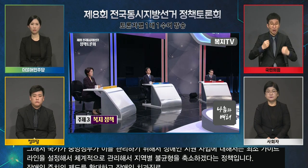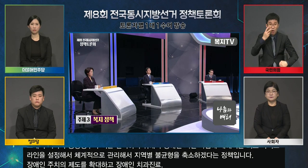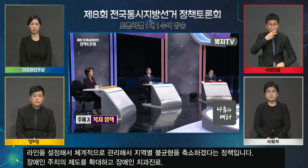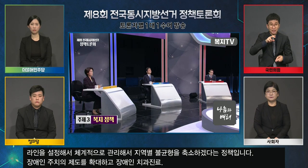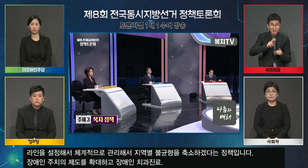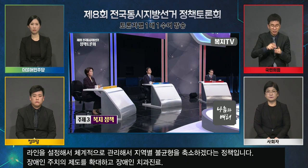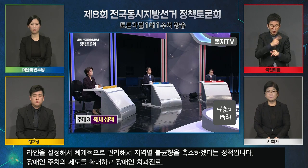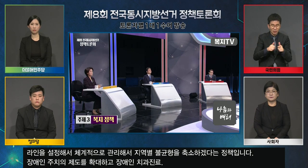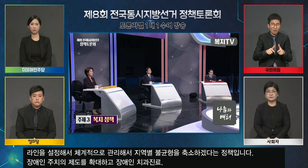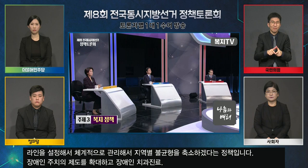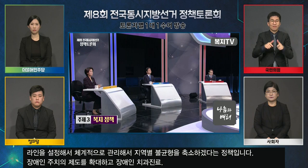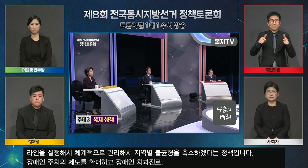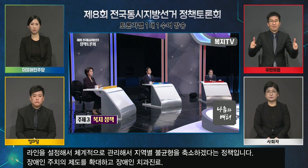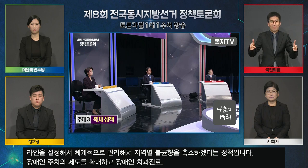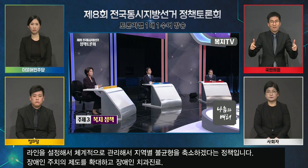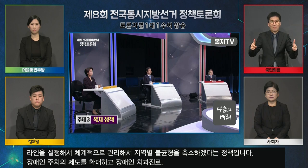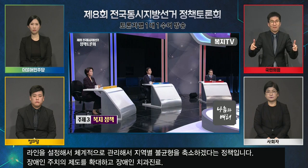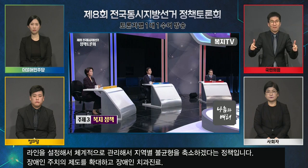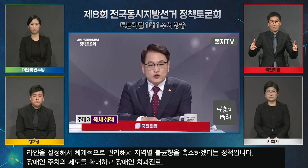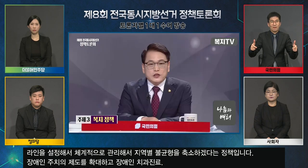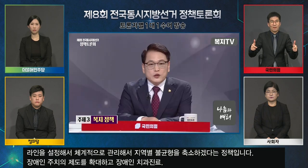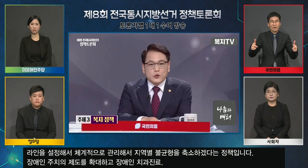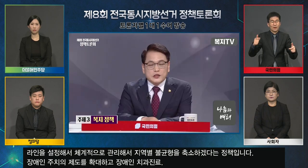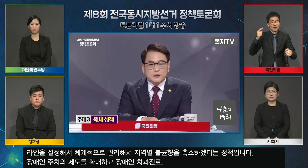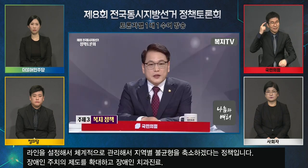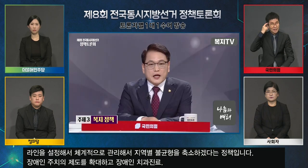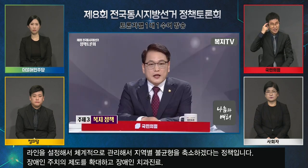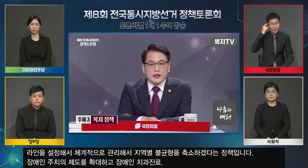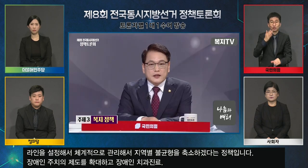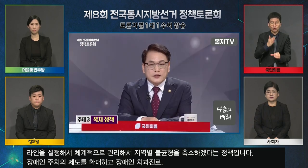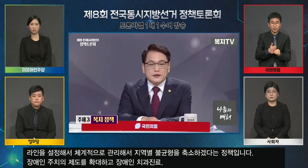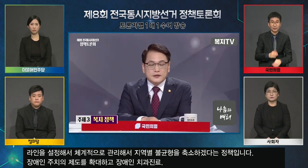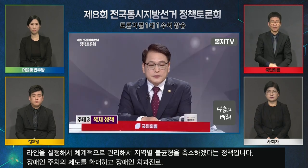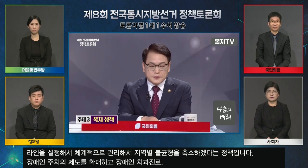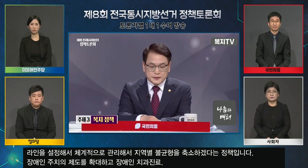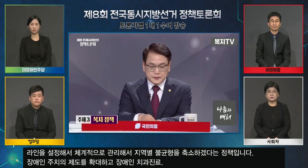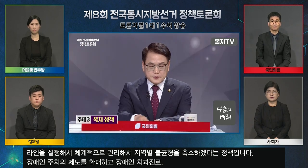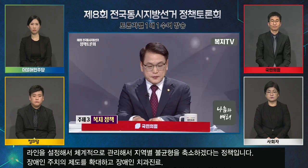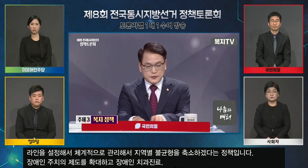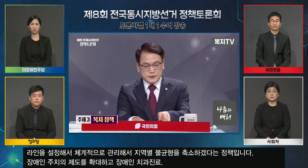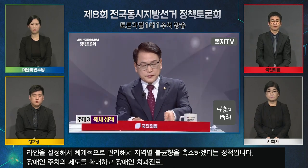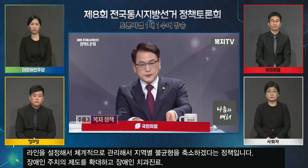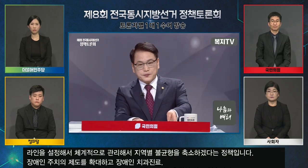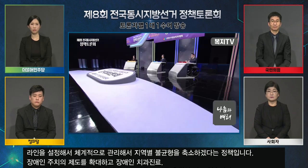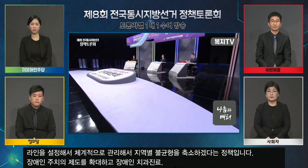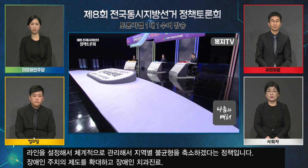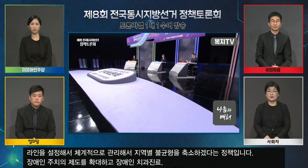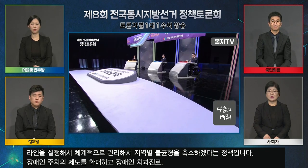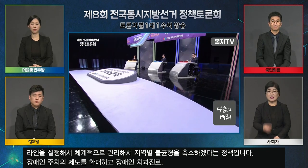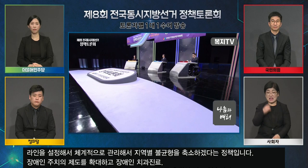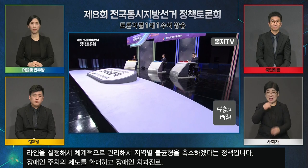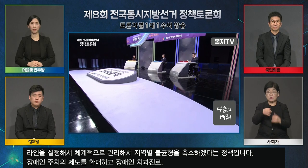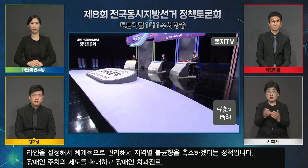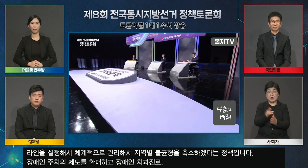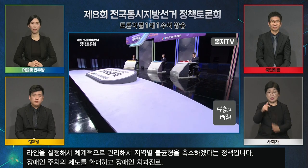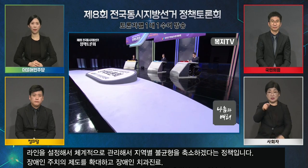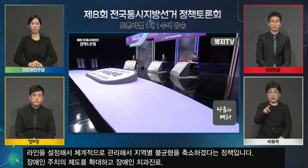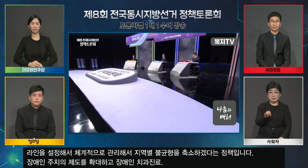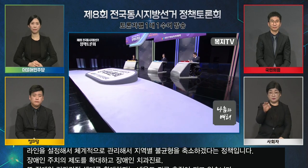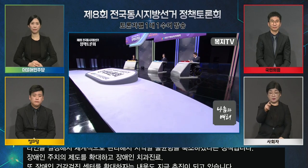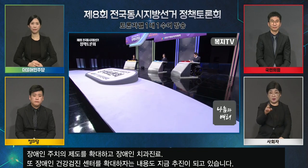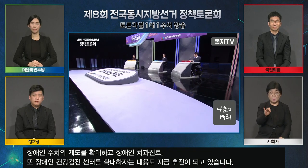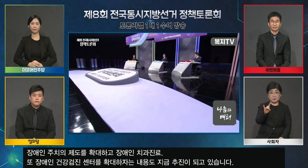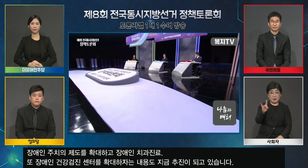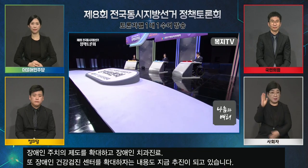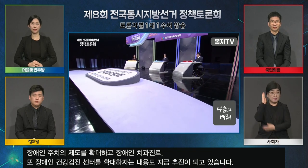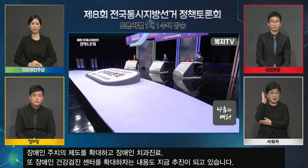확대하자는 내용도 지금 추진이 되고 있습니다. 네, 더불어민주당 김영배 국회의원 말씀해